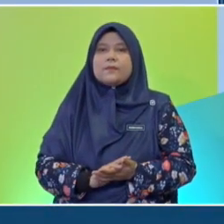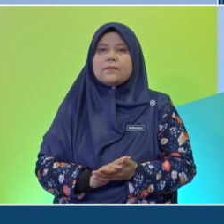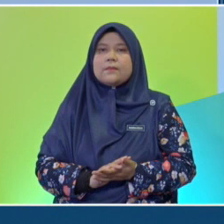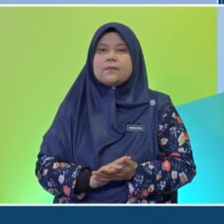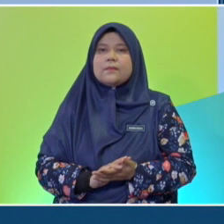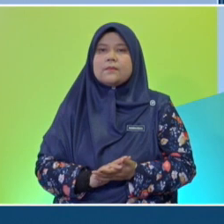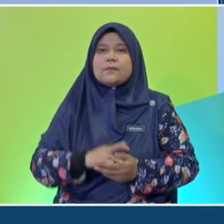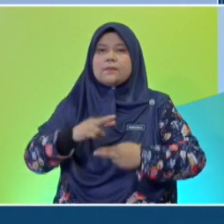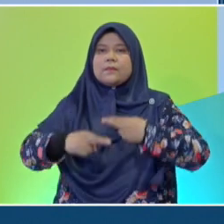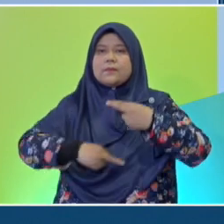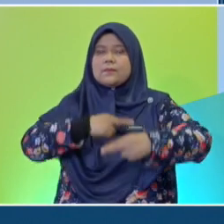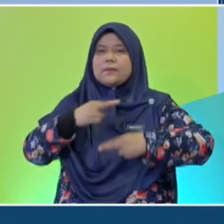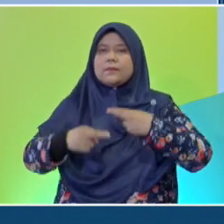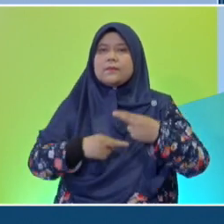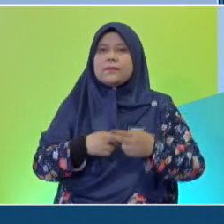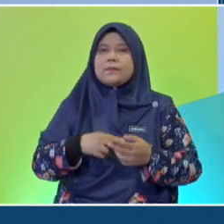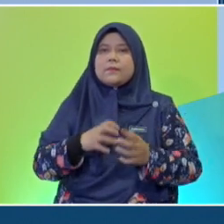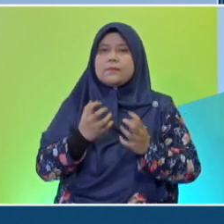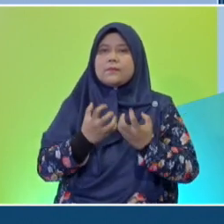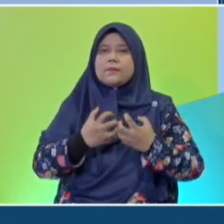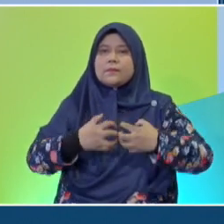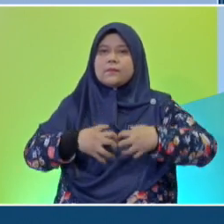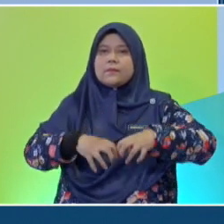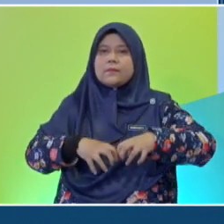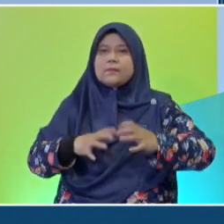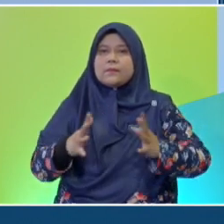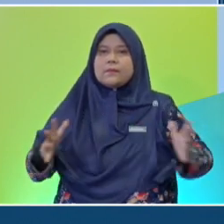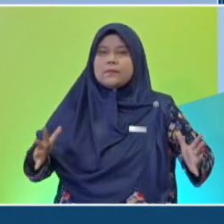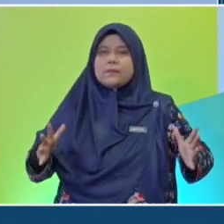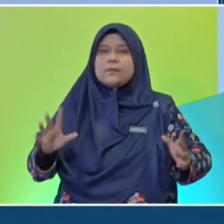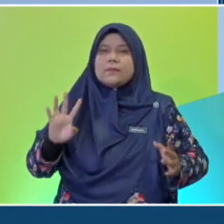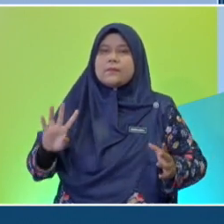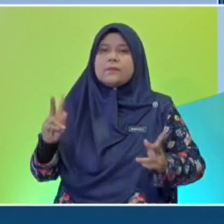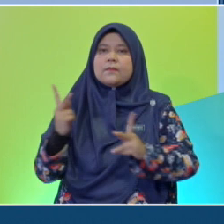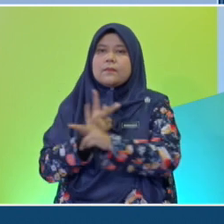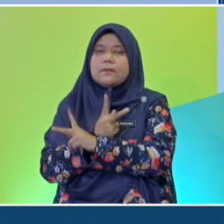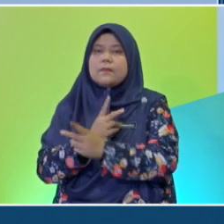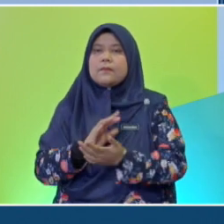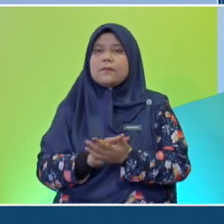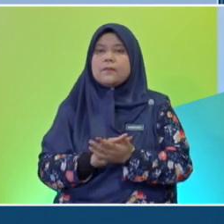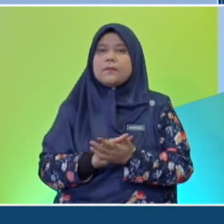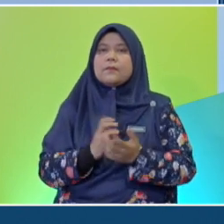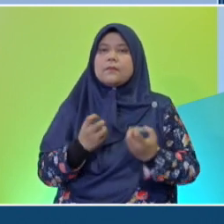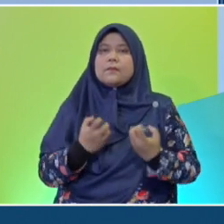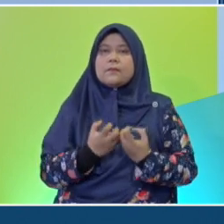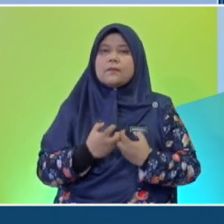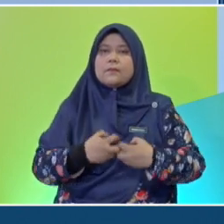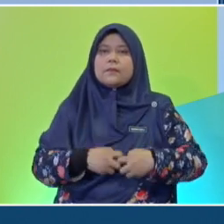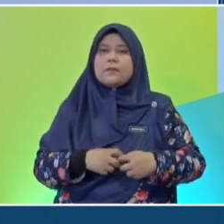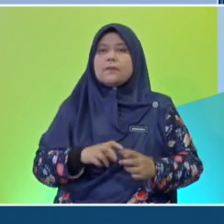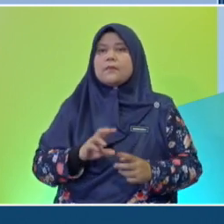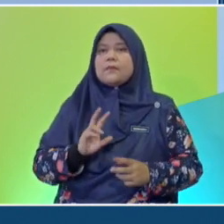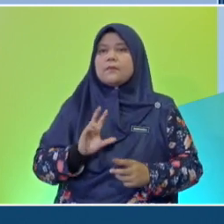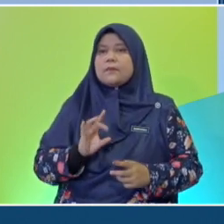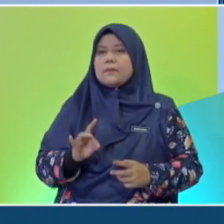daripada roda bergigi apabila dia yang buat size besar berputar 4 kali Gio yang bersaing kecil 18 kali